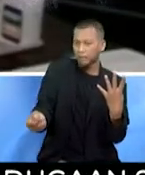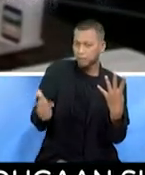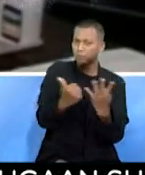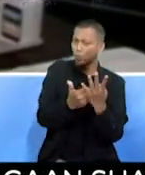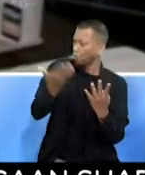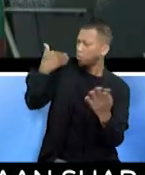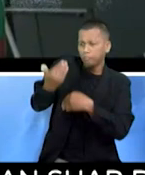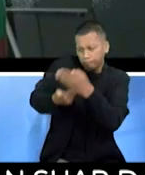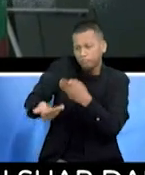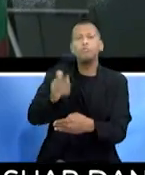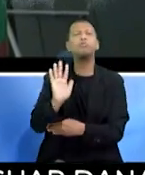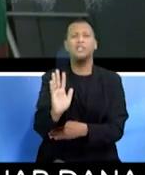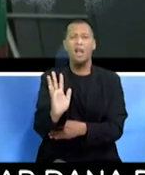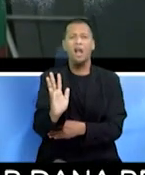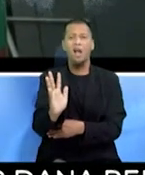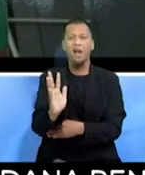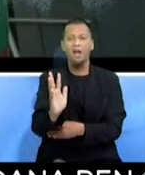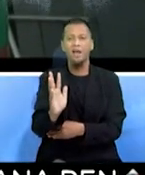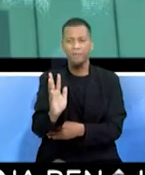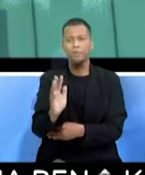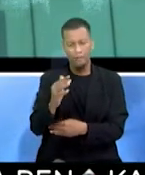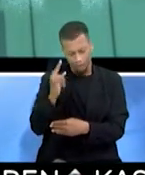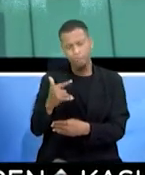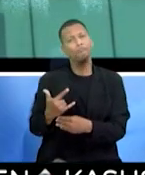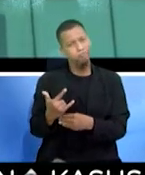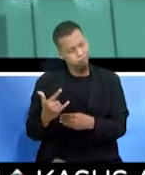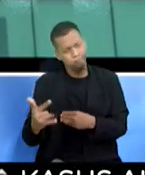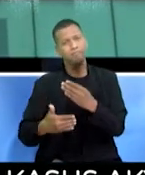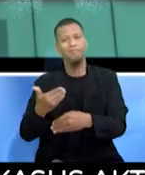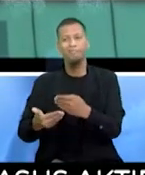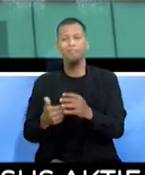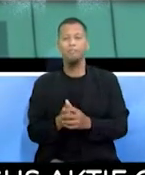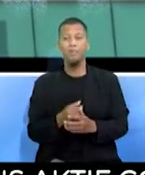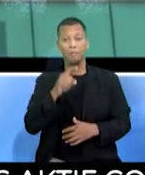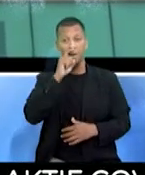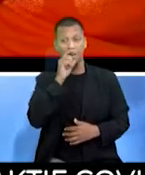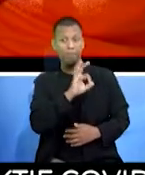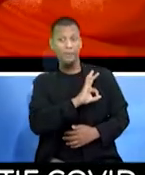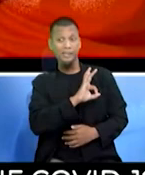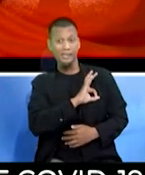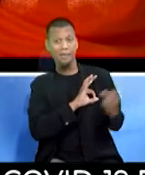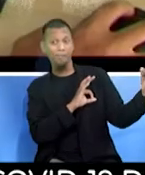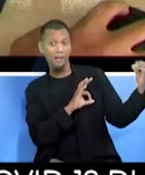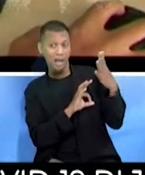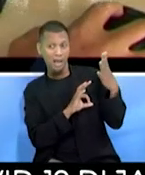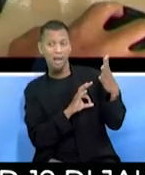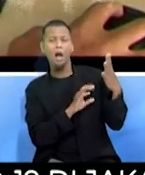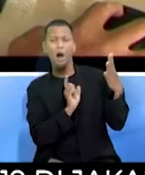begitu. Dan ini pun akan terus berjalan. Karena memang arahan dari Bapak Presiden, kita tahu bahwa diupayakan tidak